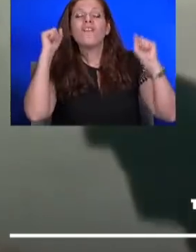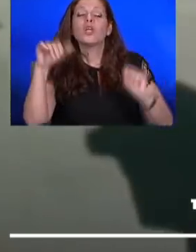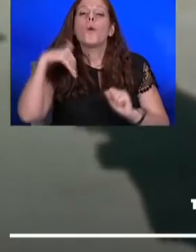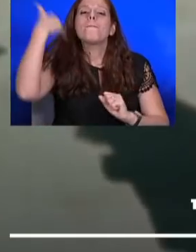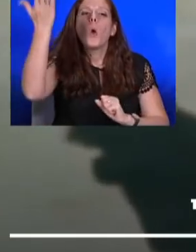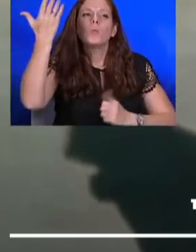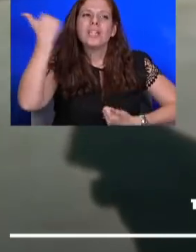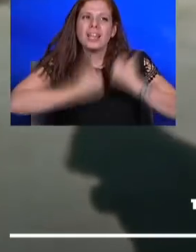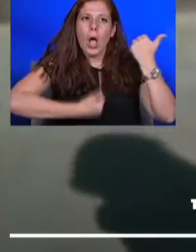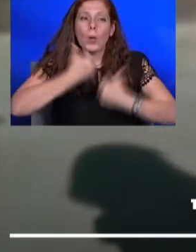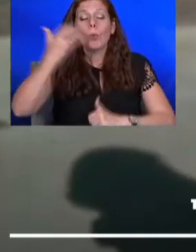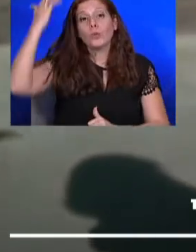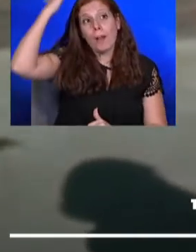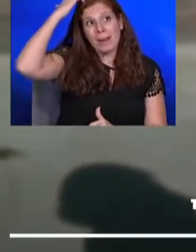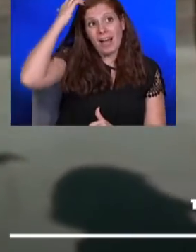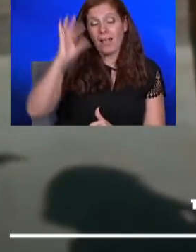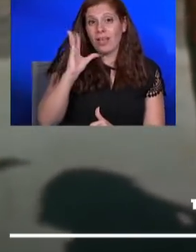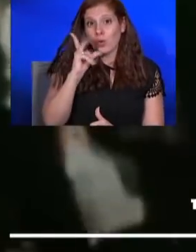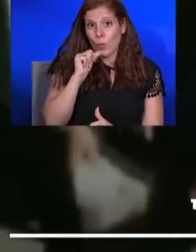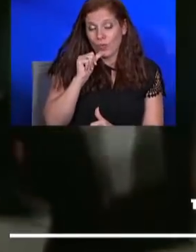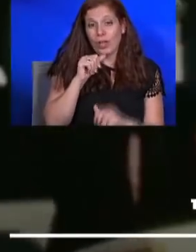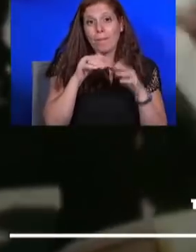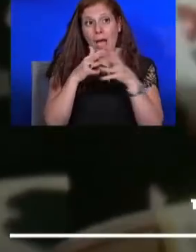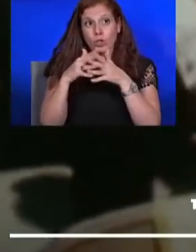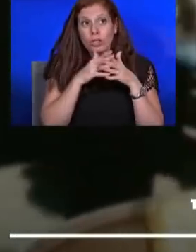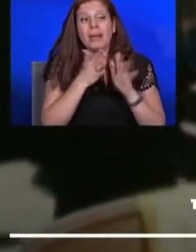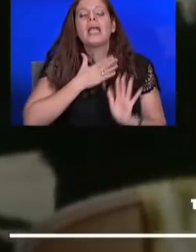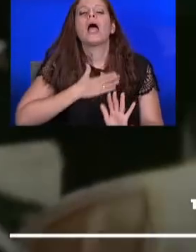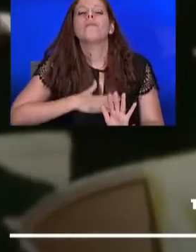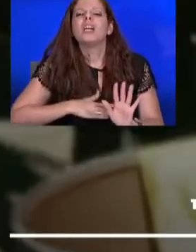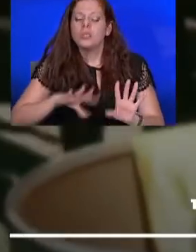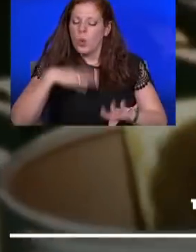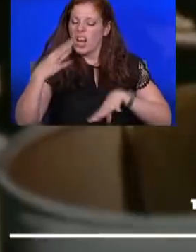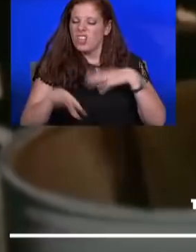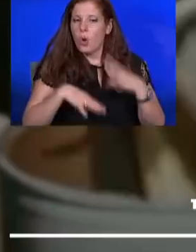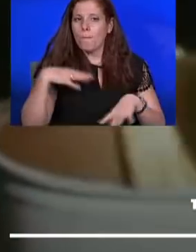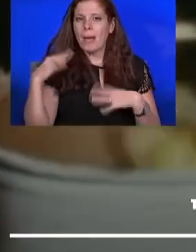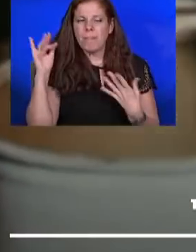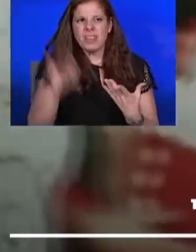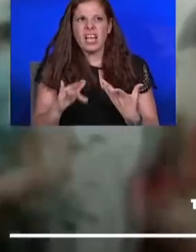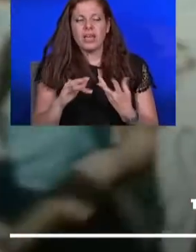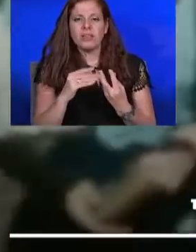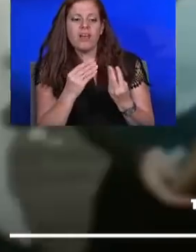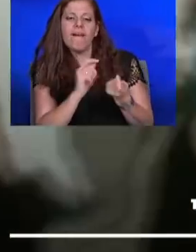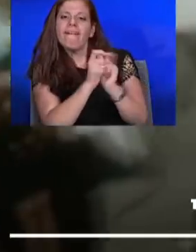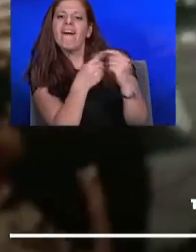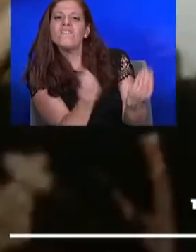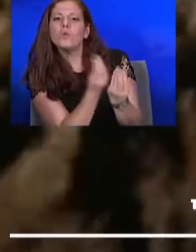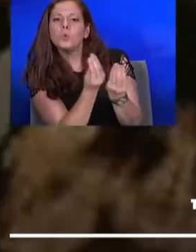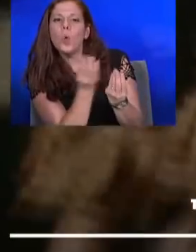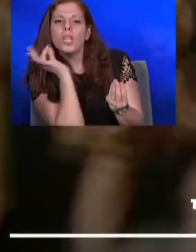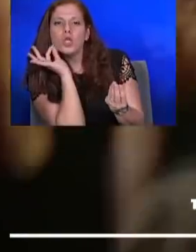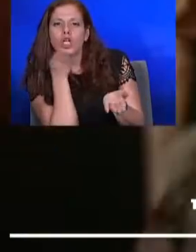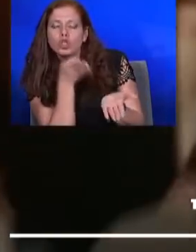היופי בארצות הברית, הן רצו בעצם להתקומם נגד החפצון של נשים, ולכן הם בעצם